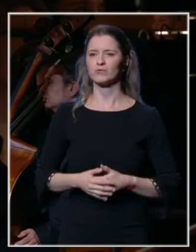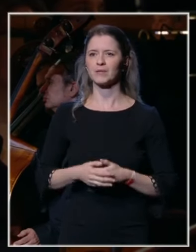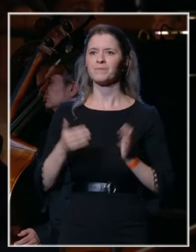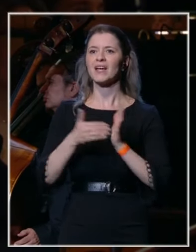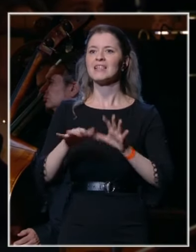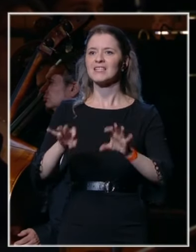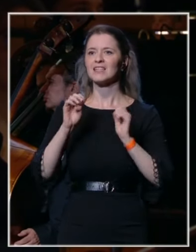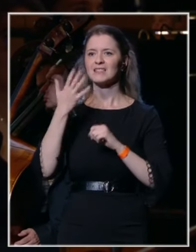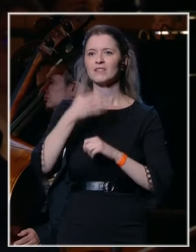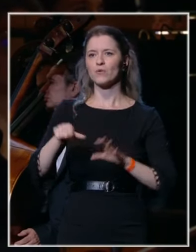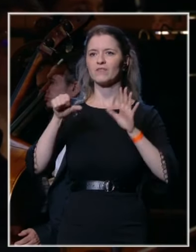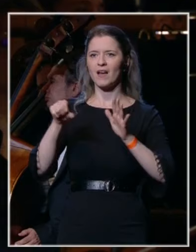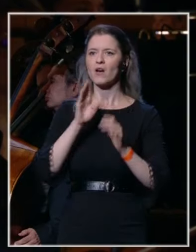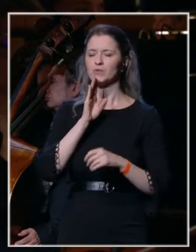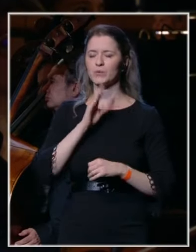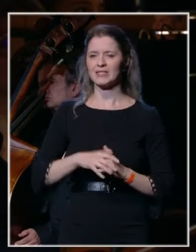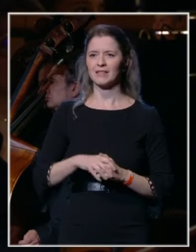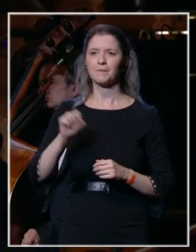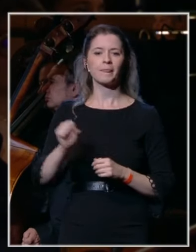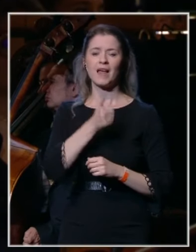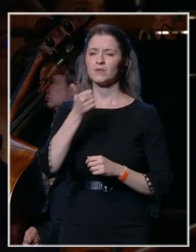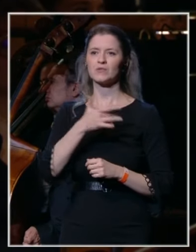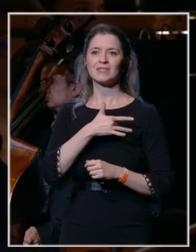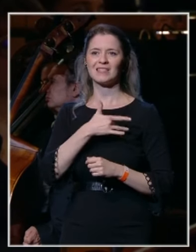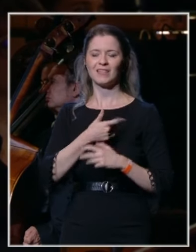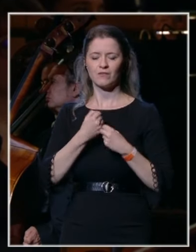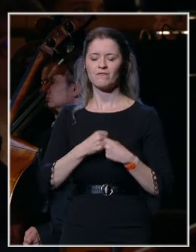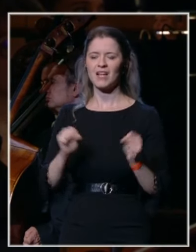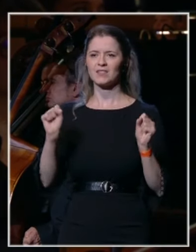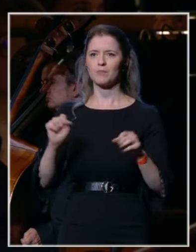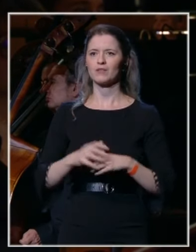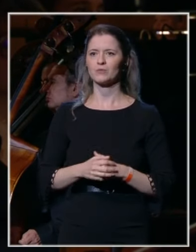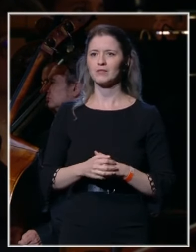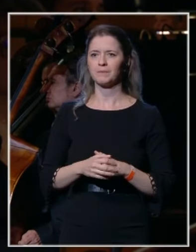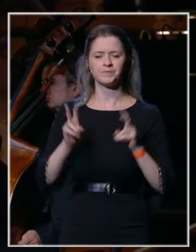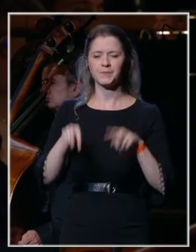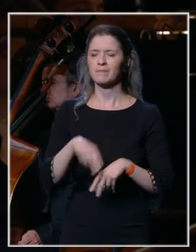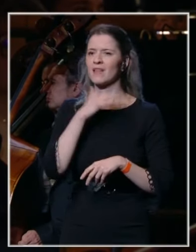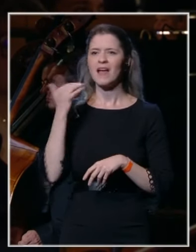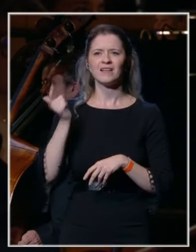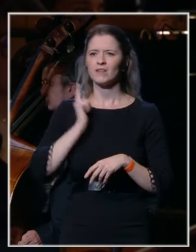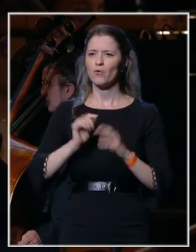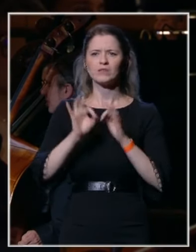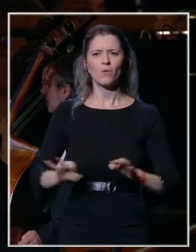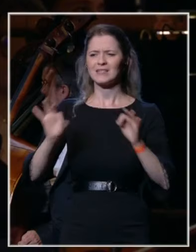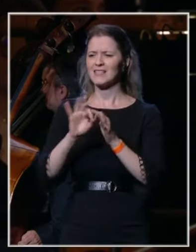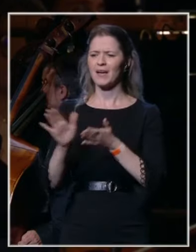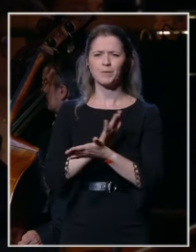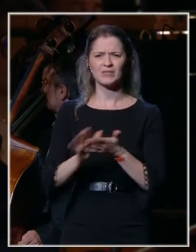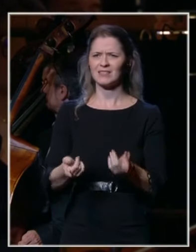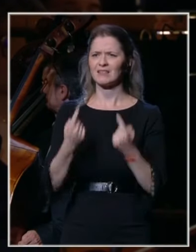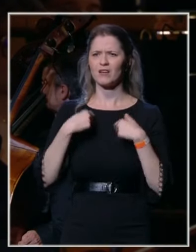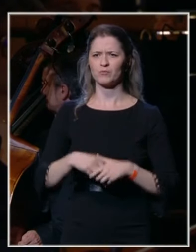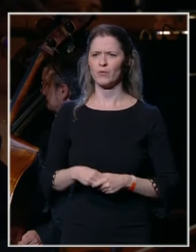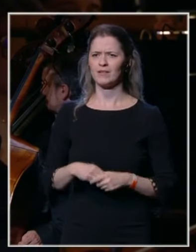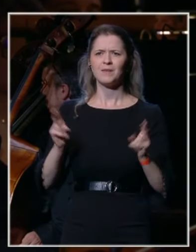1956 őszén először a szív szabadult fel. Mert elég volt az országpusztításból, mert nem